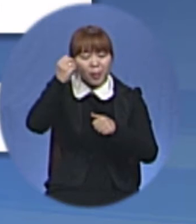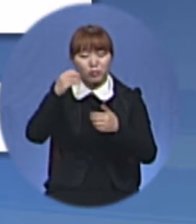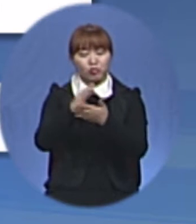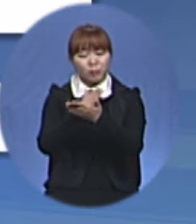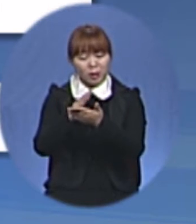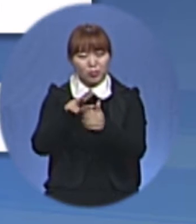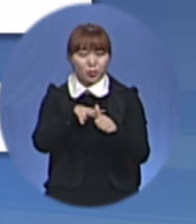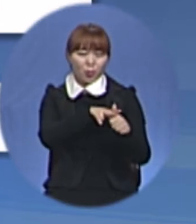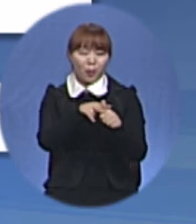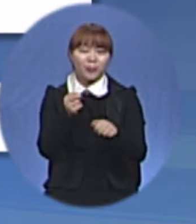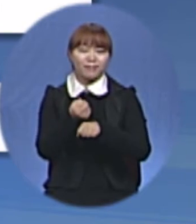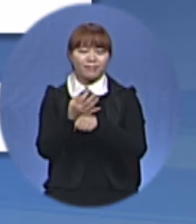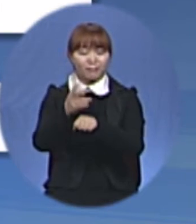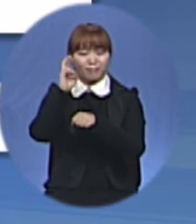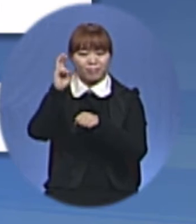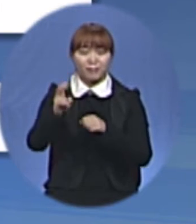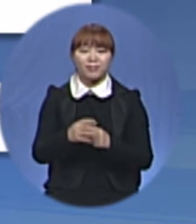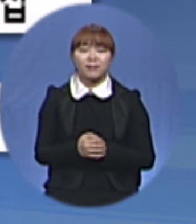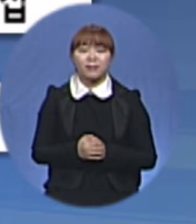구분해 정보를 제공합니다.